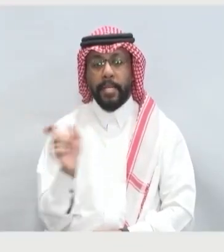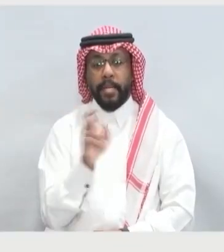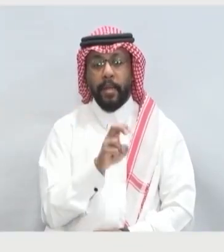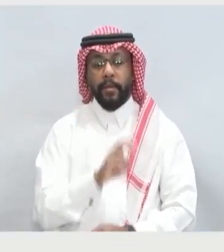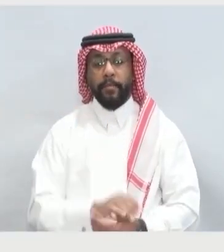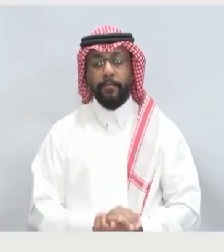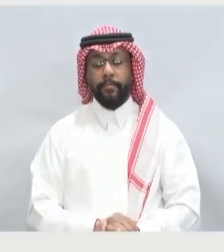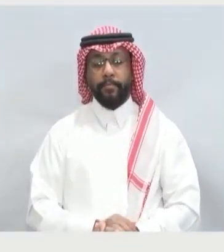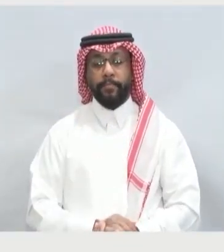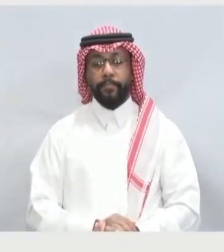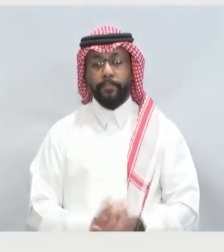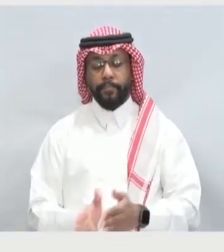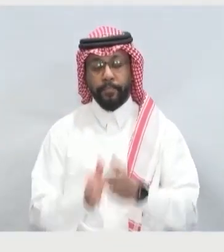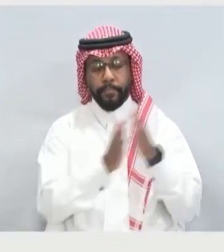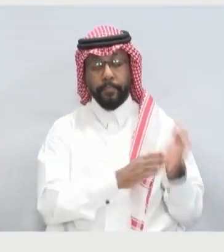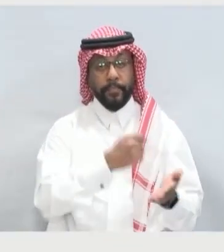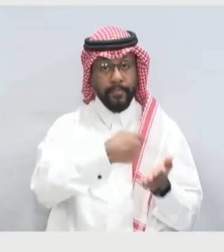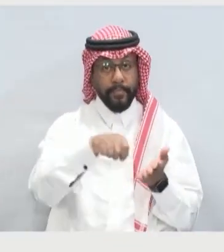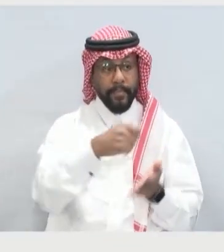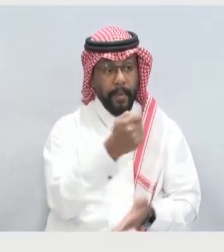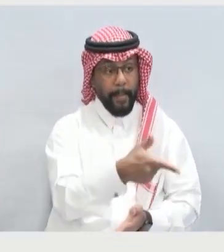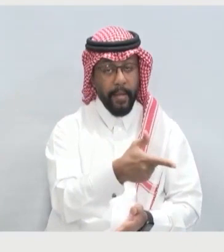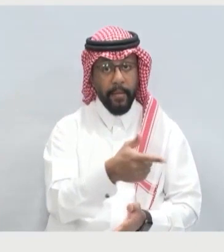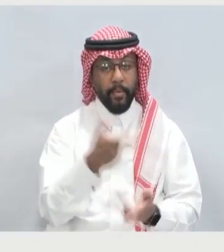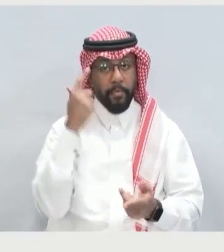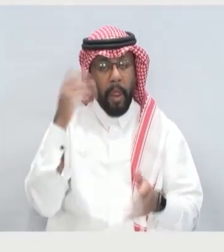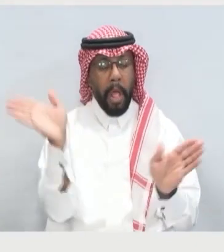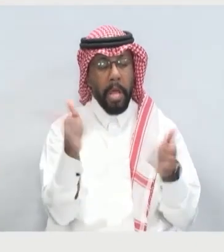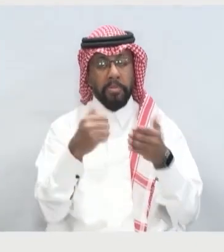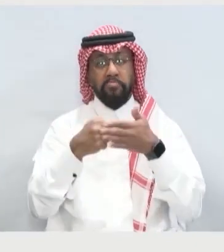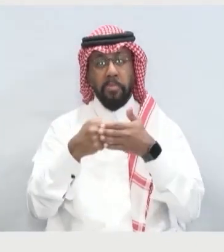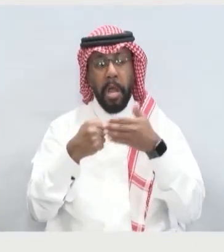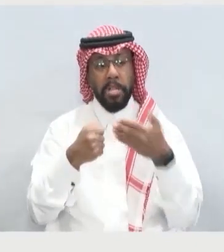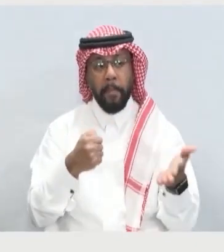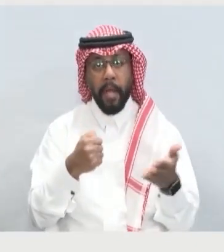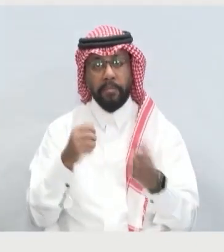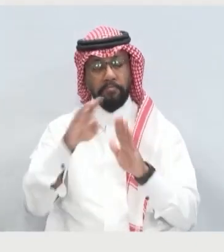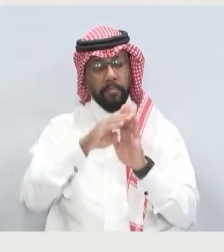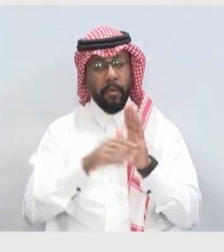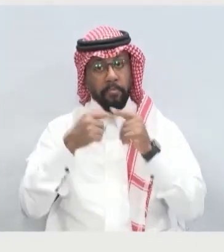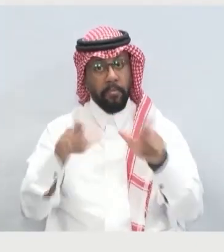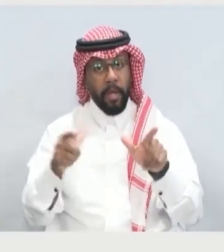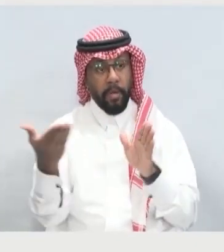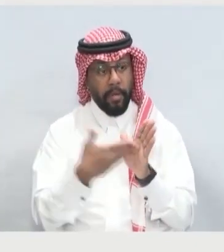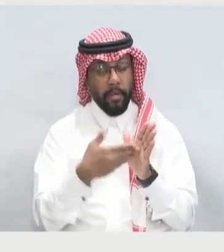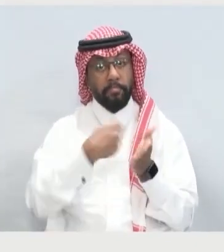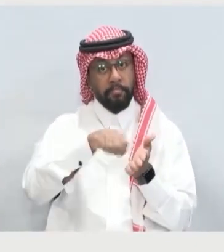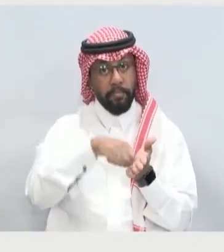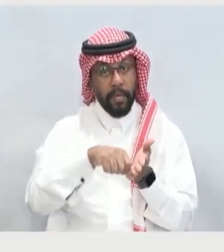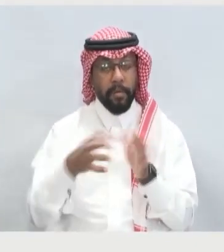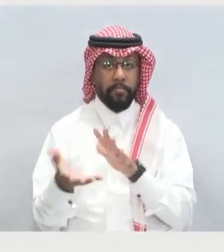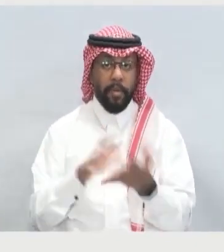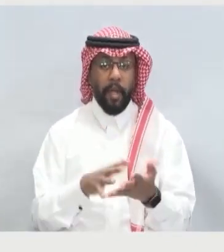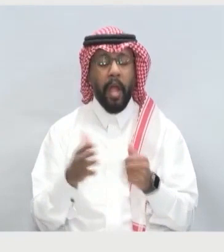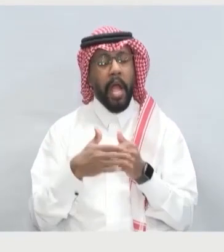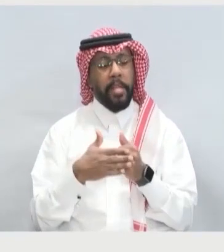المدينه تبيعها الشركات في هذا الاطا اما سلع او خدمات او الاثنين معا اذا ليس الامر فقط هو منتجات او سلع قد يكون